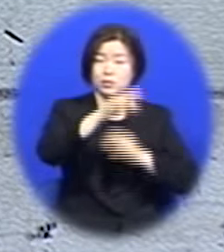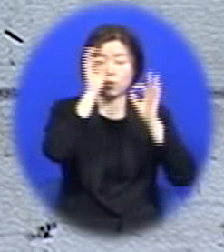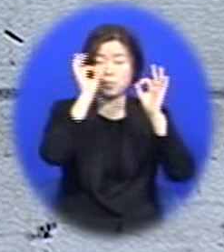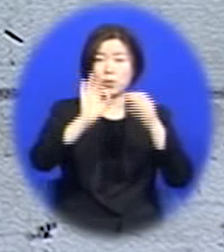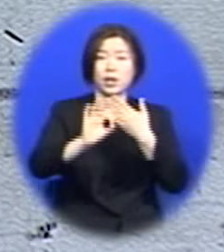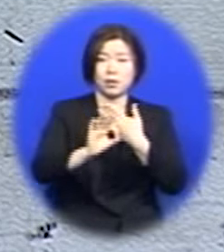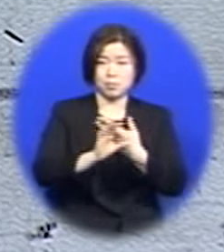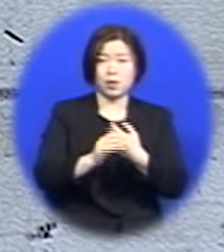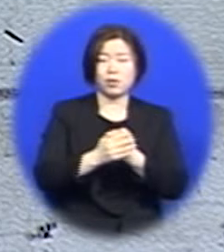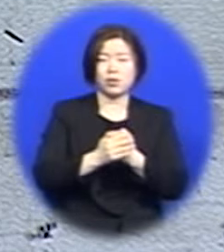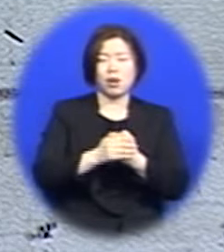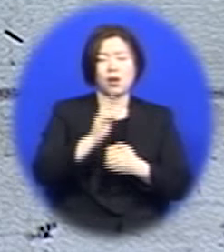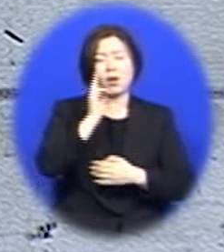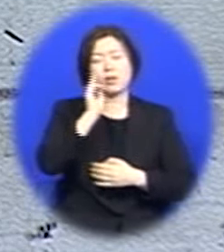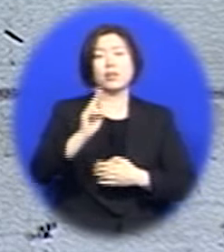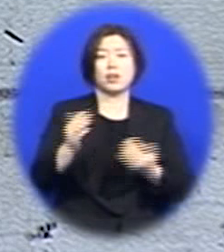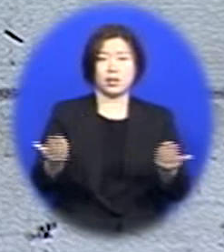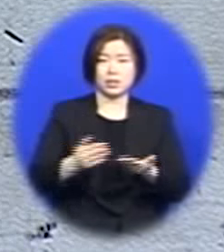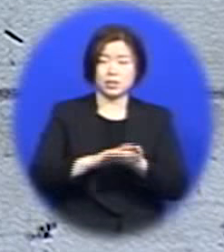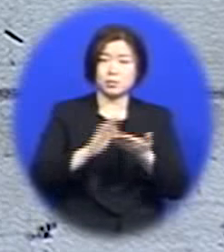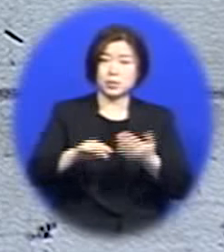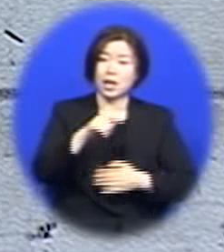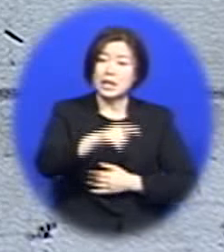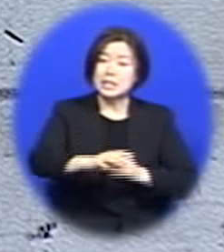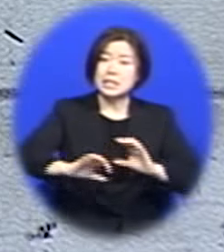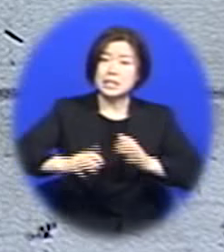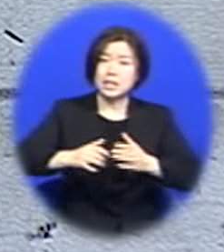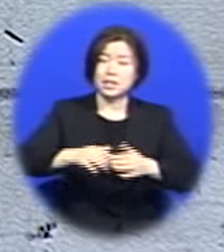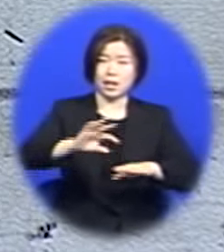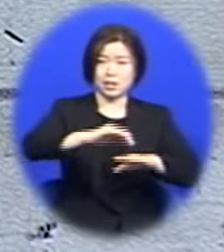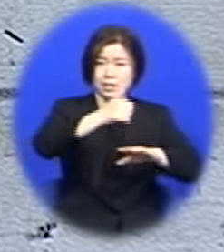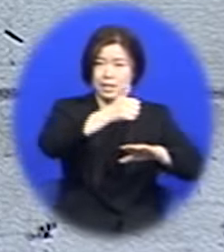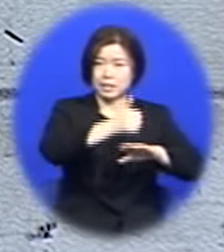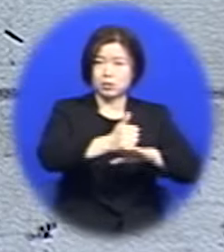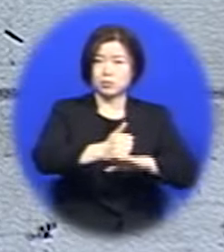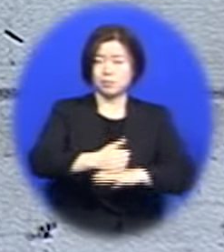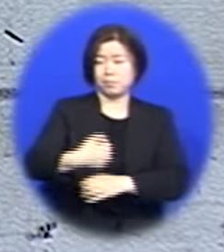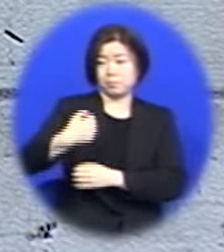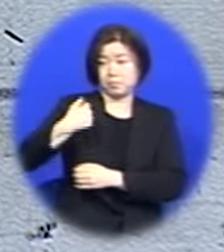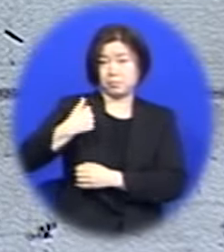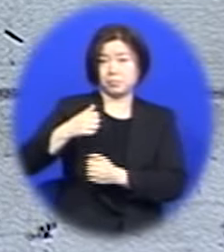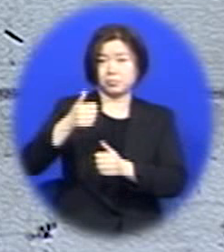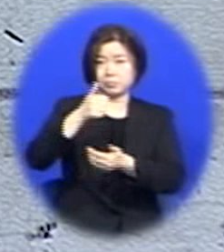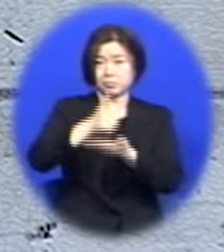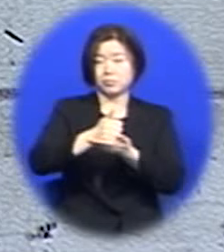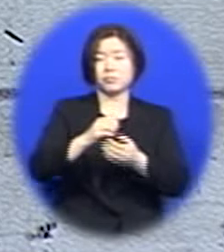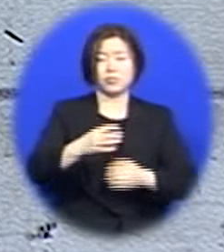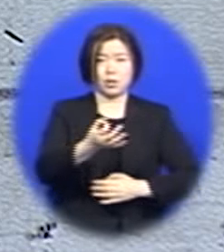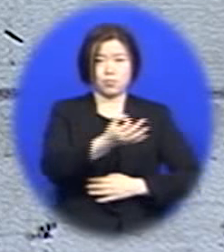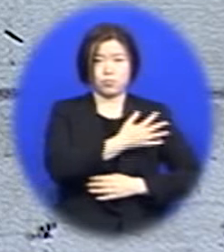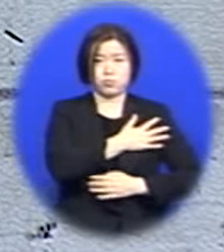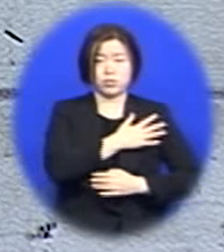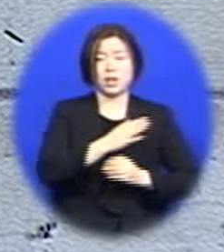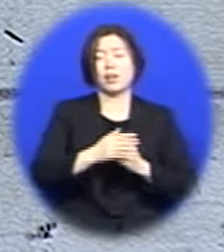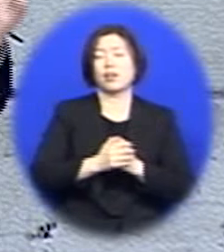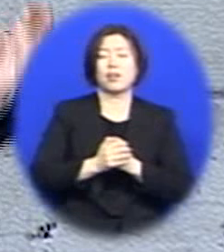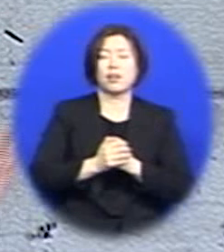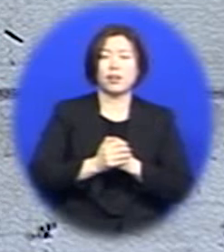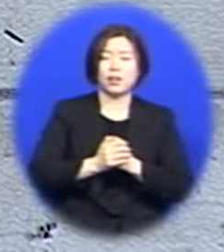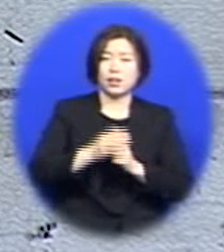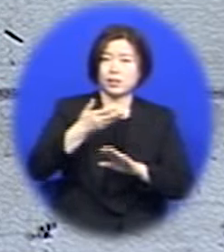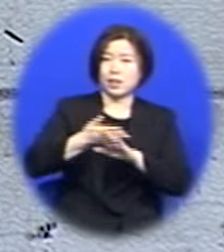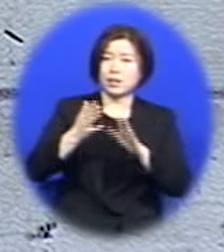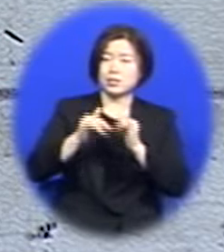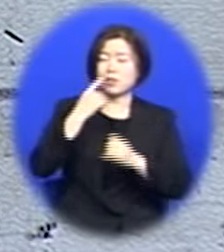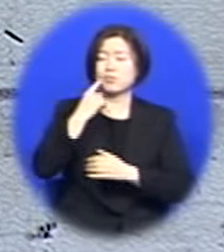일이니까. 이 세상에서 임금, 장군, 부자, 정말 남부럽지 않게